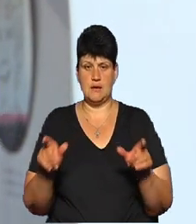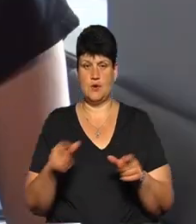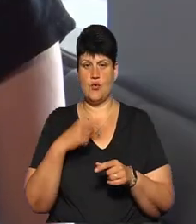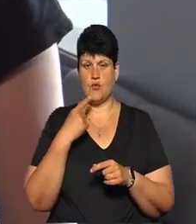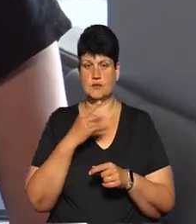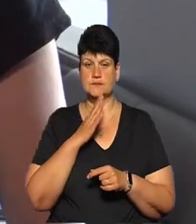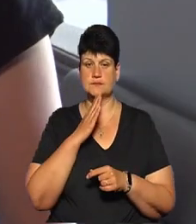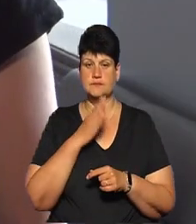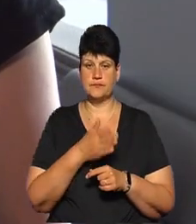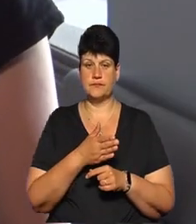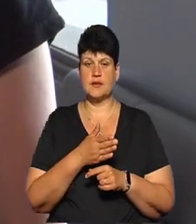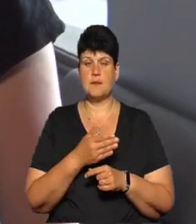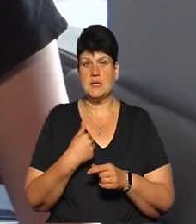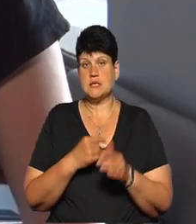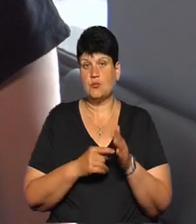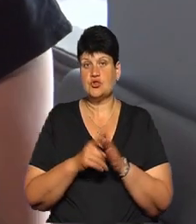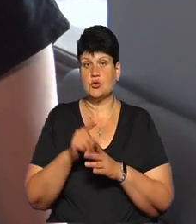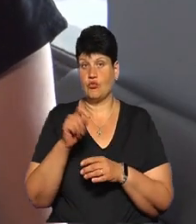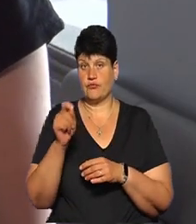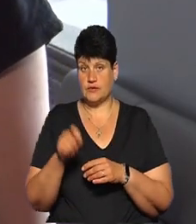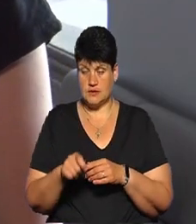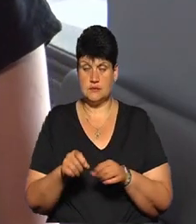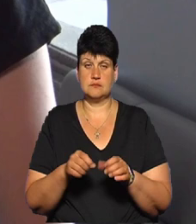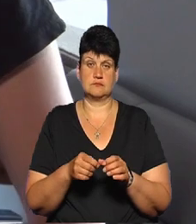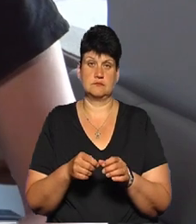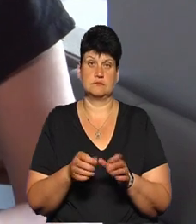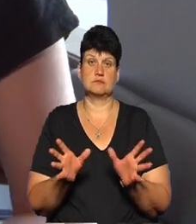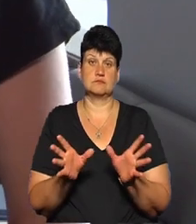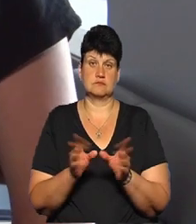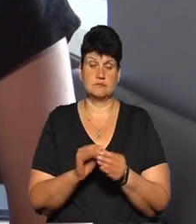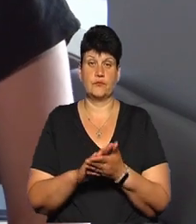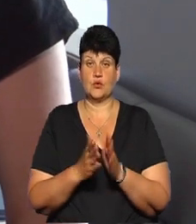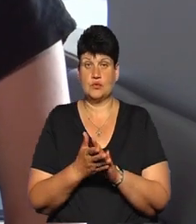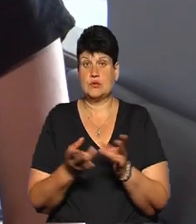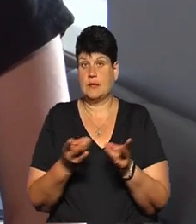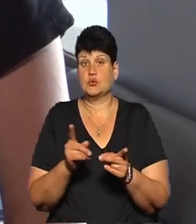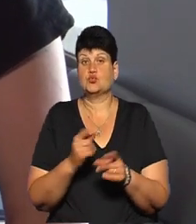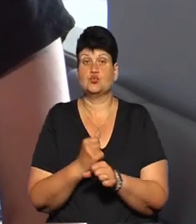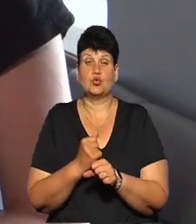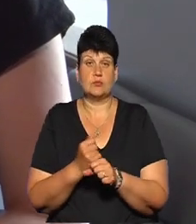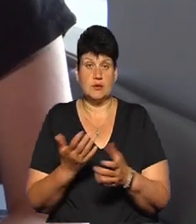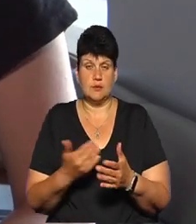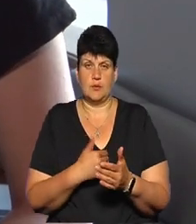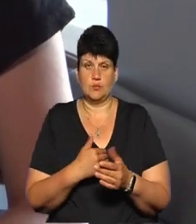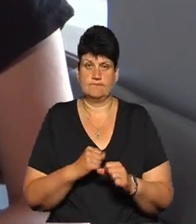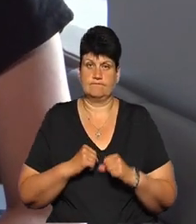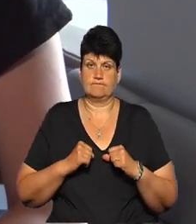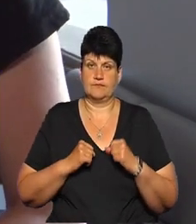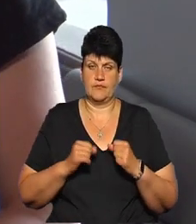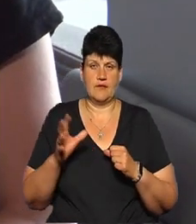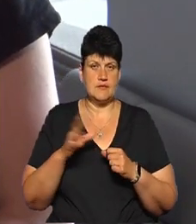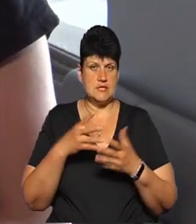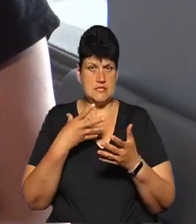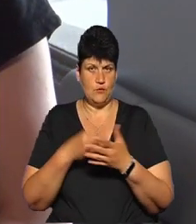Кардинал. Ми з початку війни прийшли до спільного рішення, що нам потрібно щось робити. Ми хочемо докласти максимально всі свої